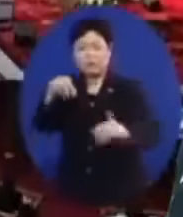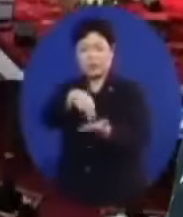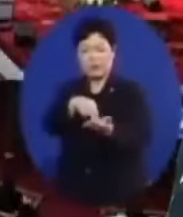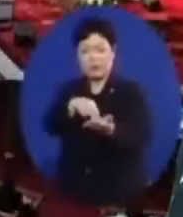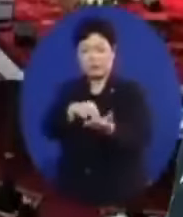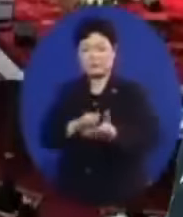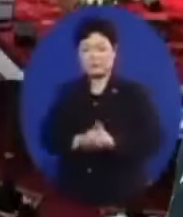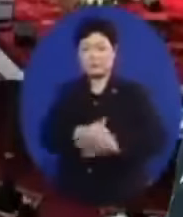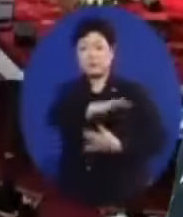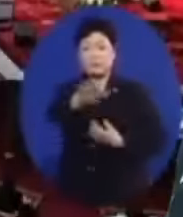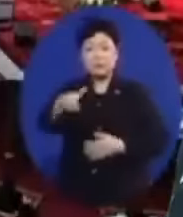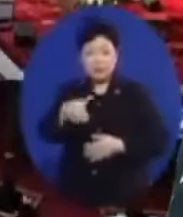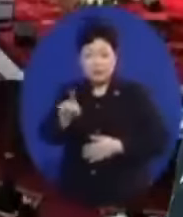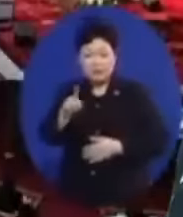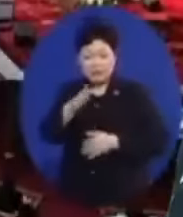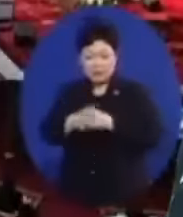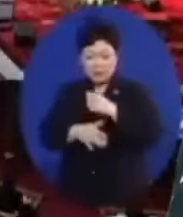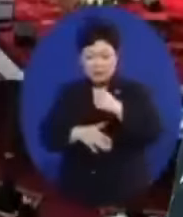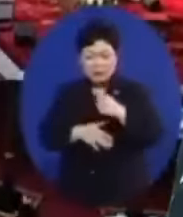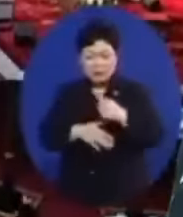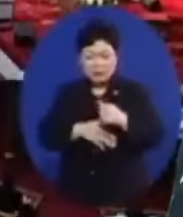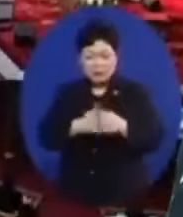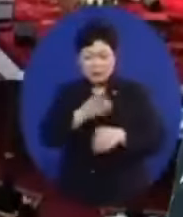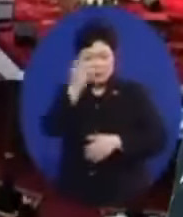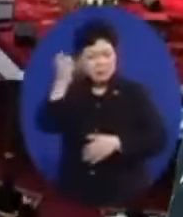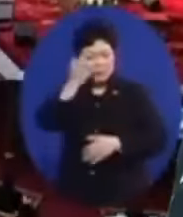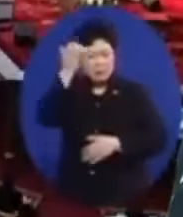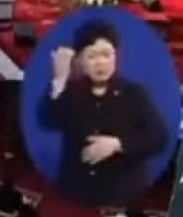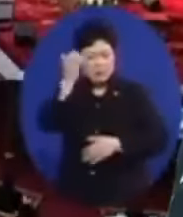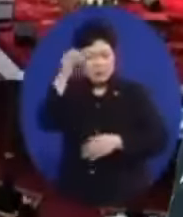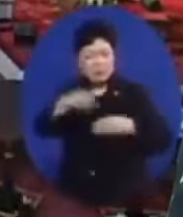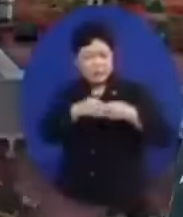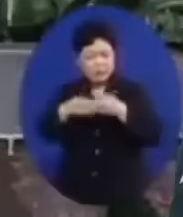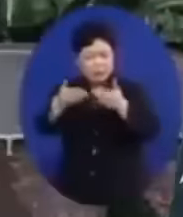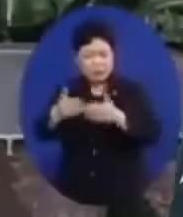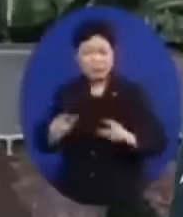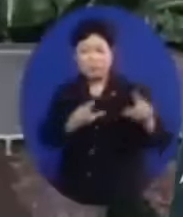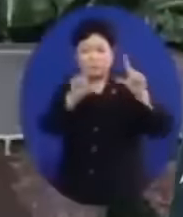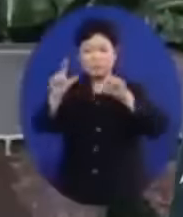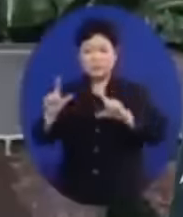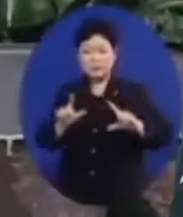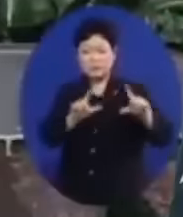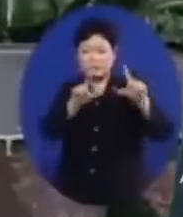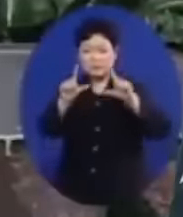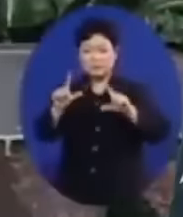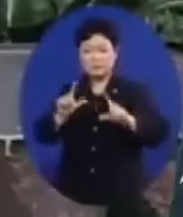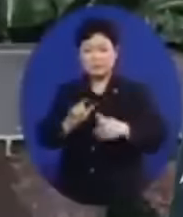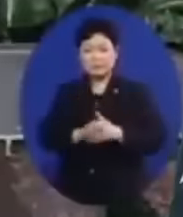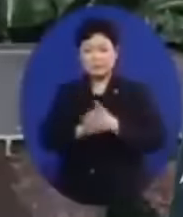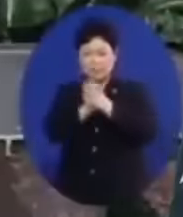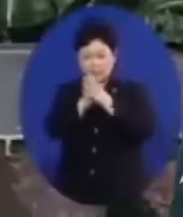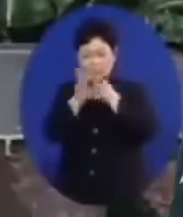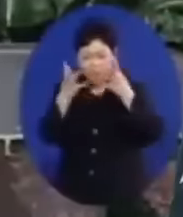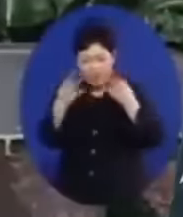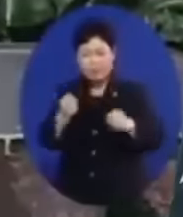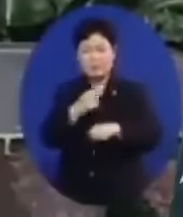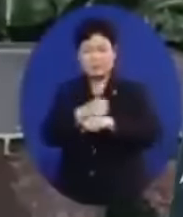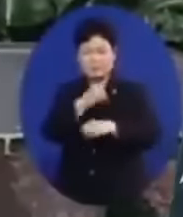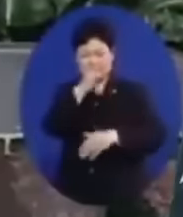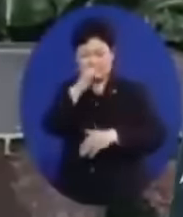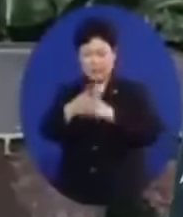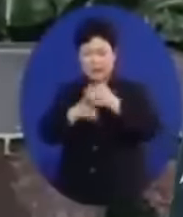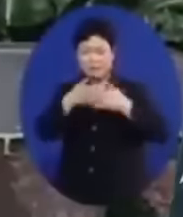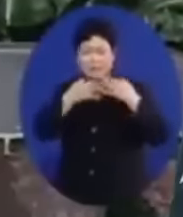우리가 하나님 성령의 인도를 받고 살려고 기도를 많이 하면